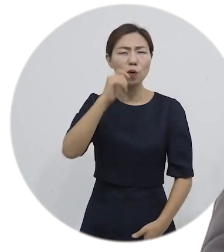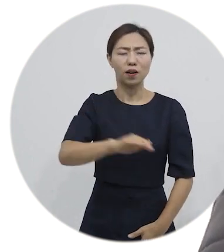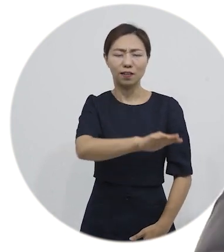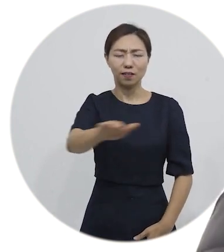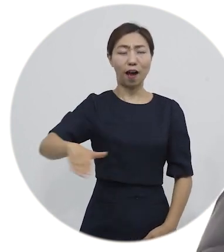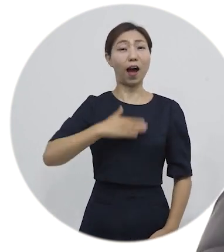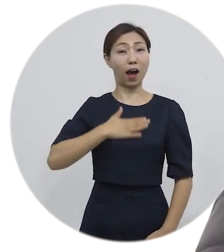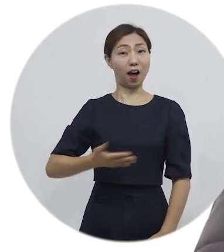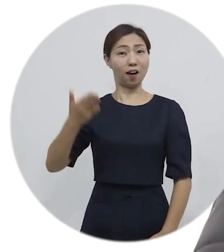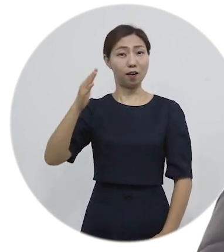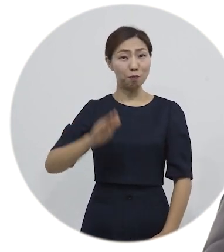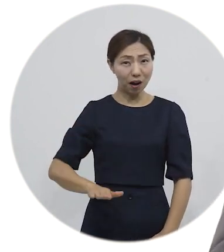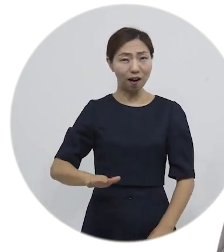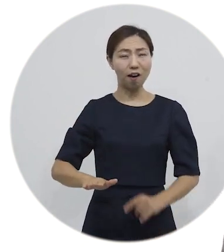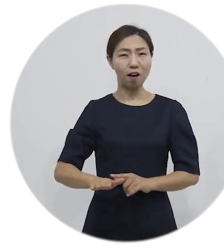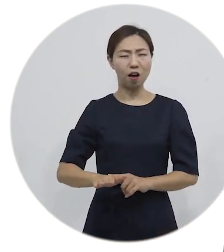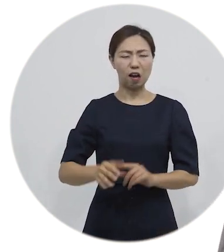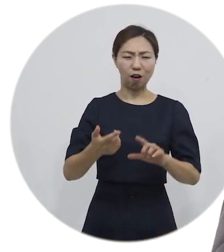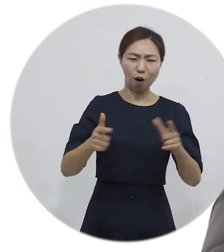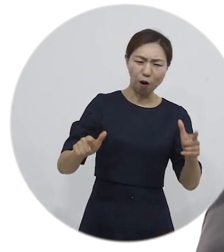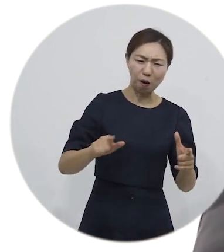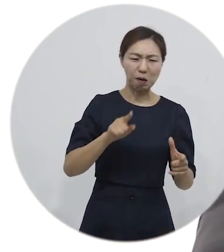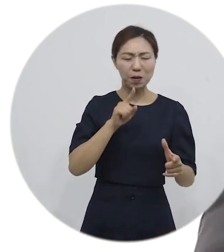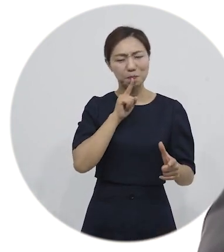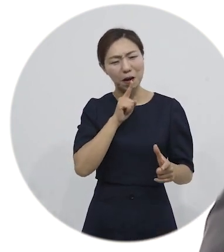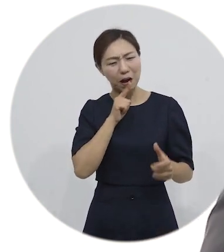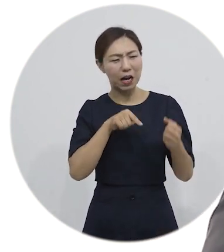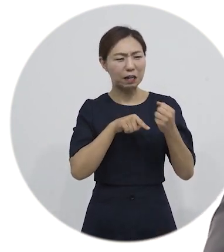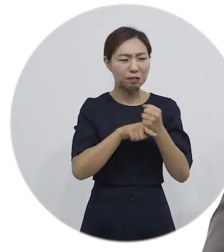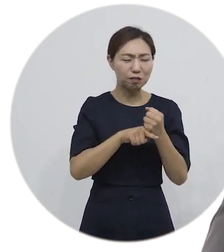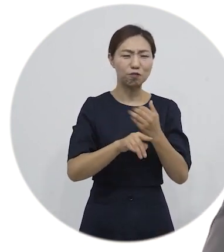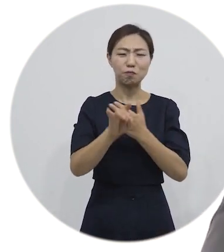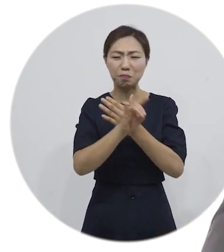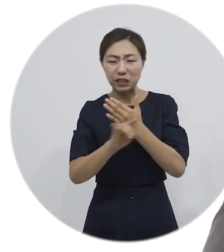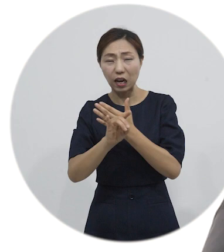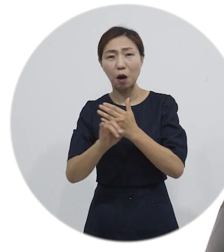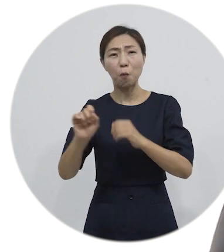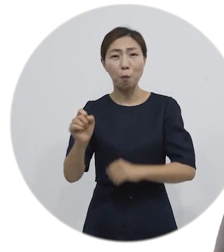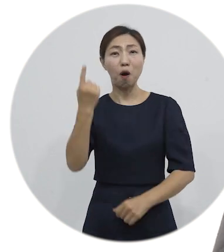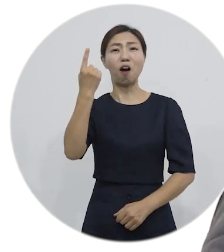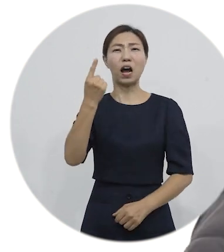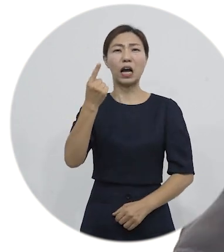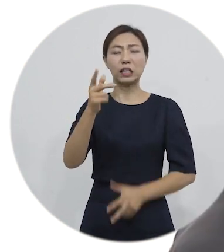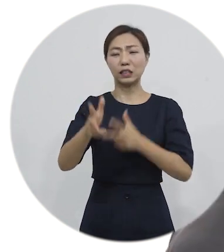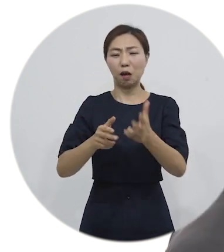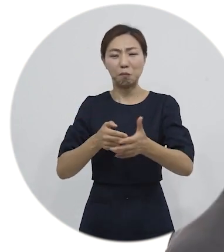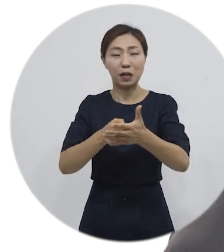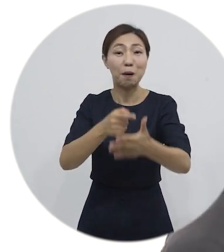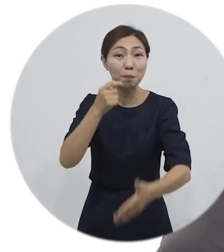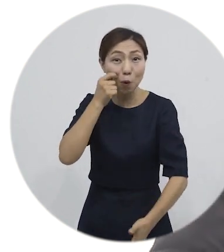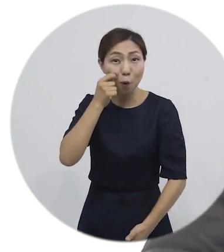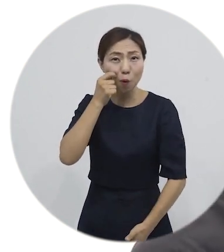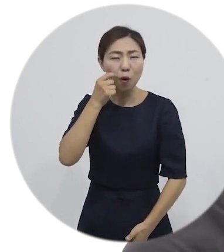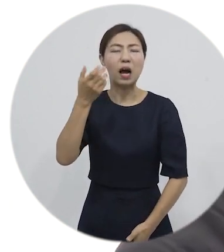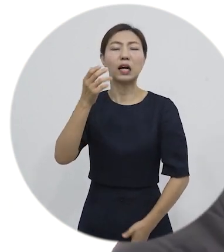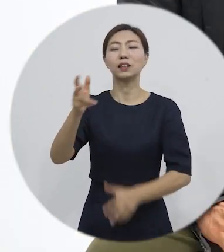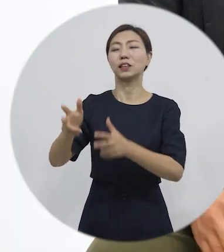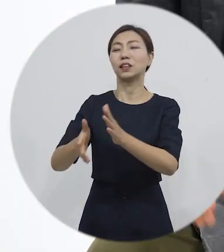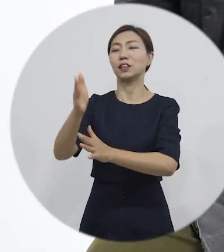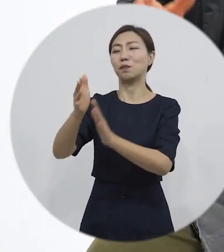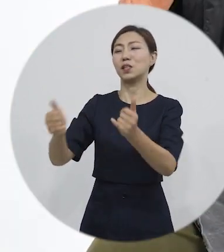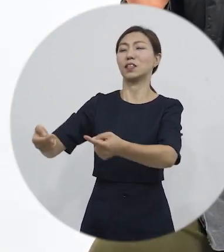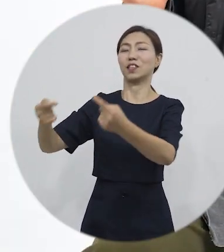생각할 법한데 사실은 이런저런 이유로 안 되었던 사업들이 참여예산 사업으로 제한되는 경우가 훨씬 더